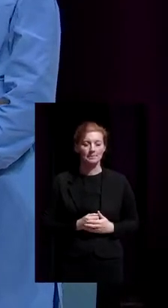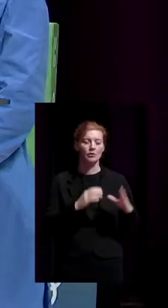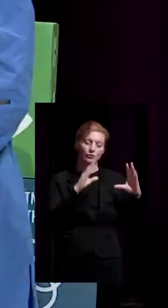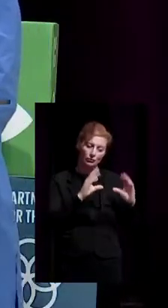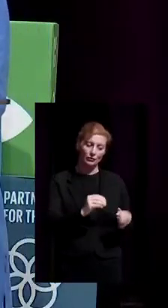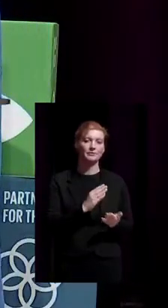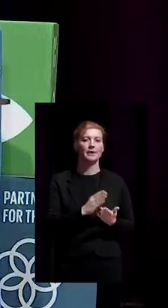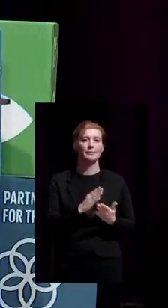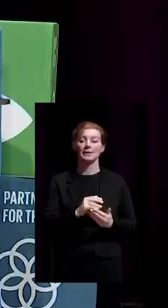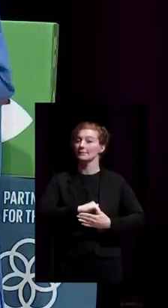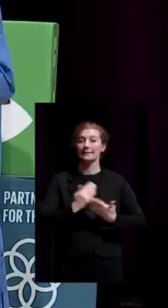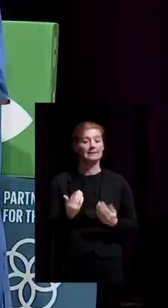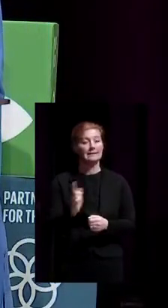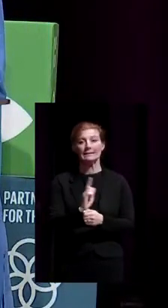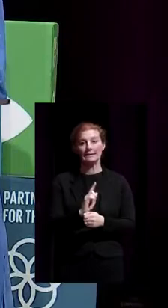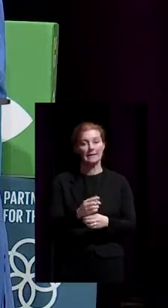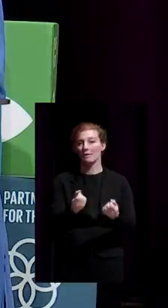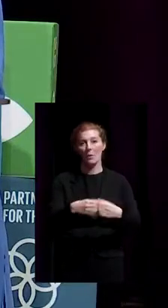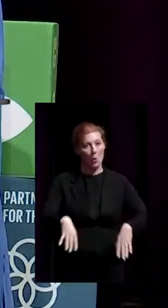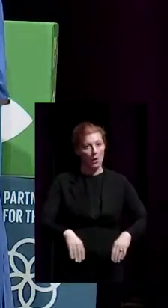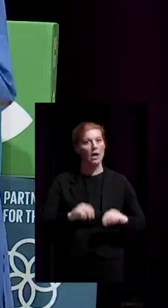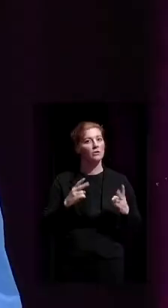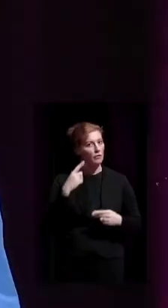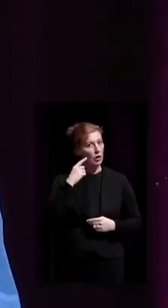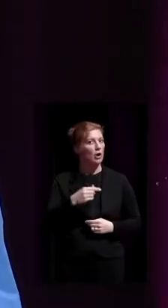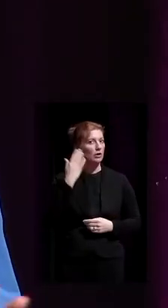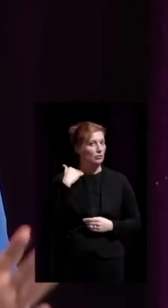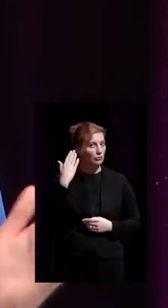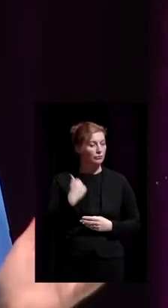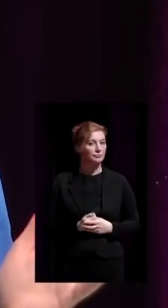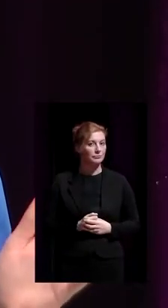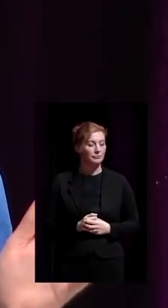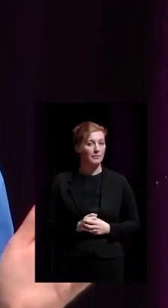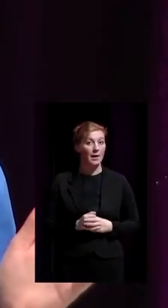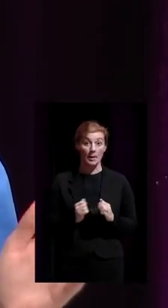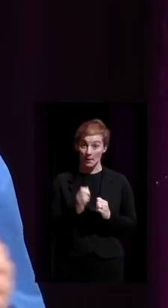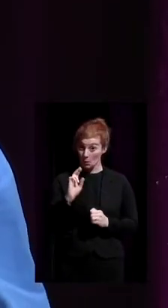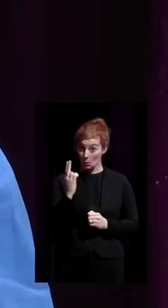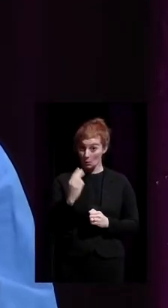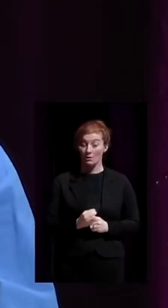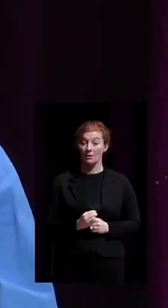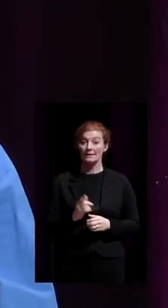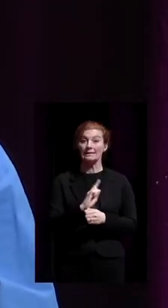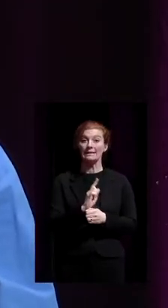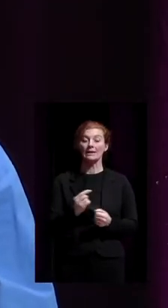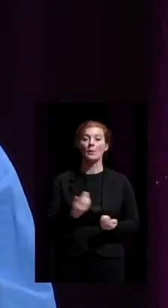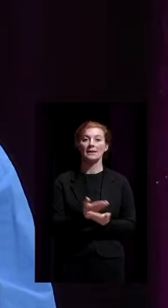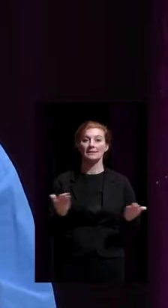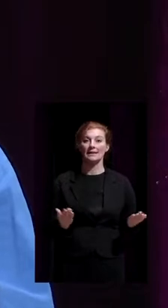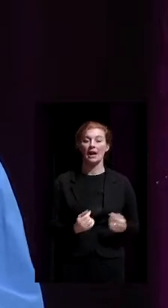finns ingen tid att förlora som vi precis hörde. Men nu är det dags att presentera